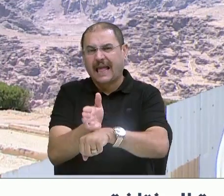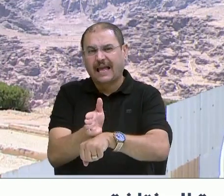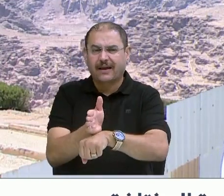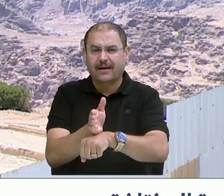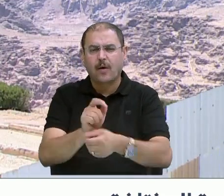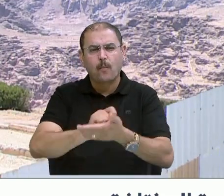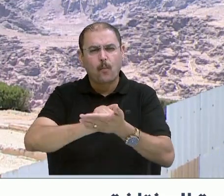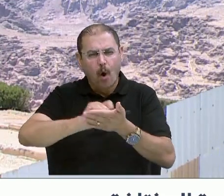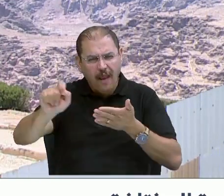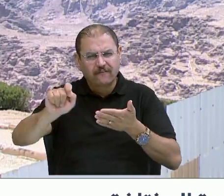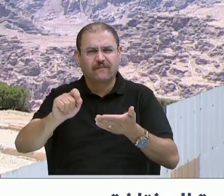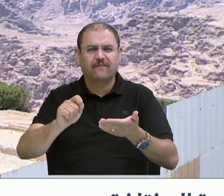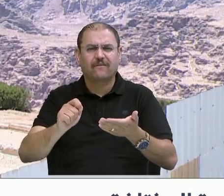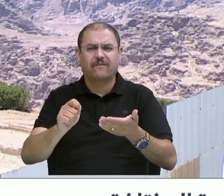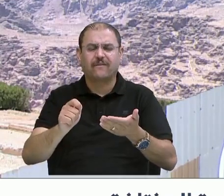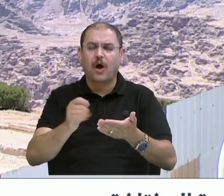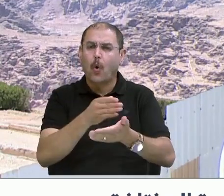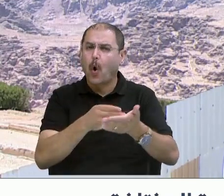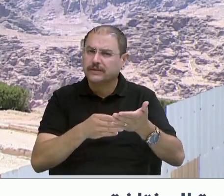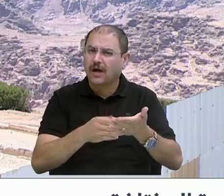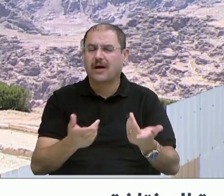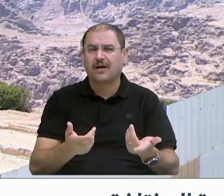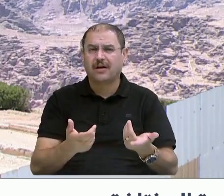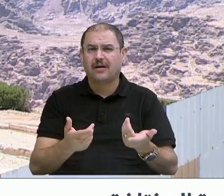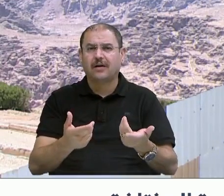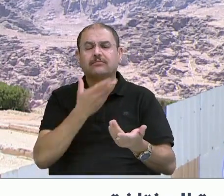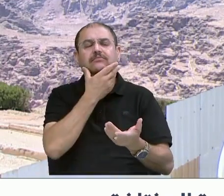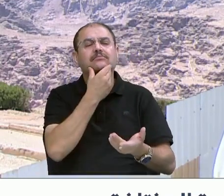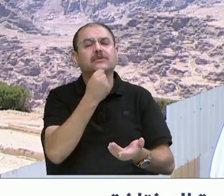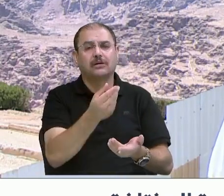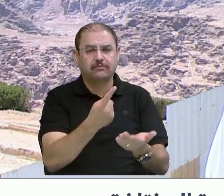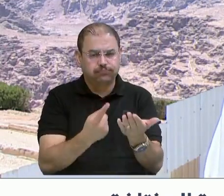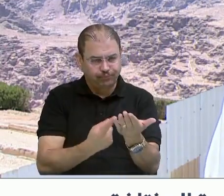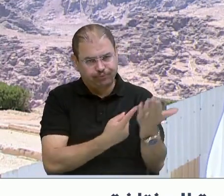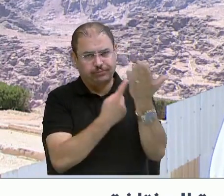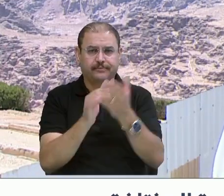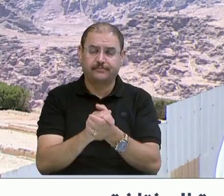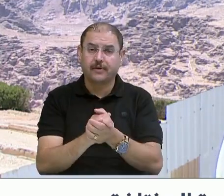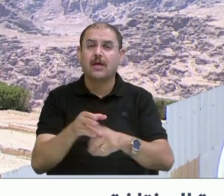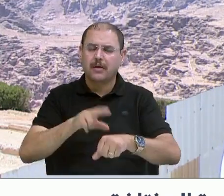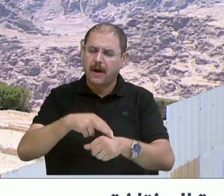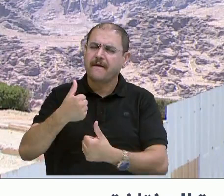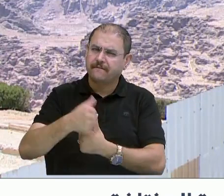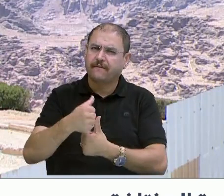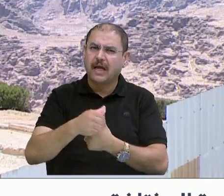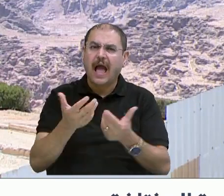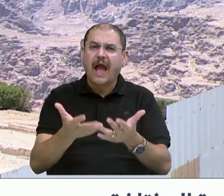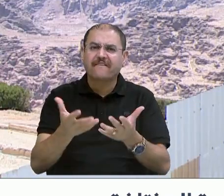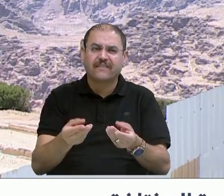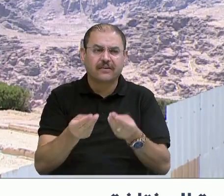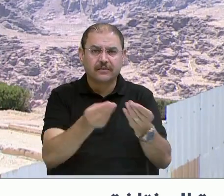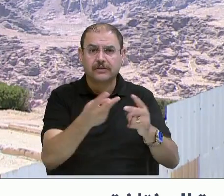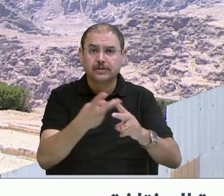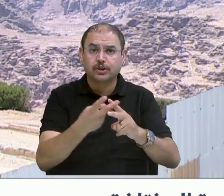والمخالفات على رسوم الترخيص هناك اجراءات اخرى نسعى للقيام بها ايضا وهو